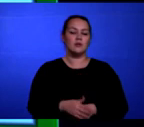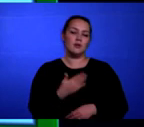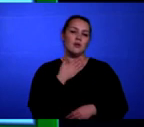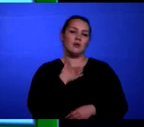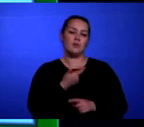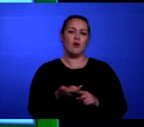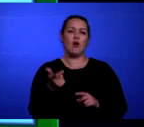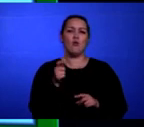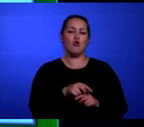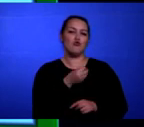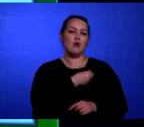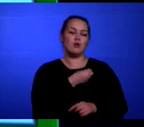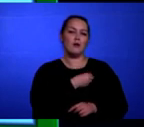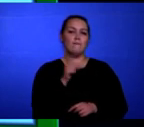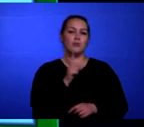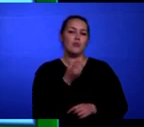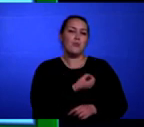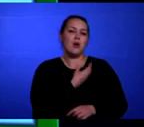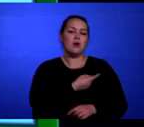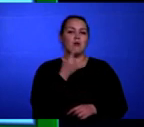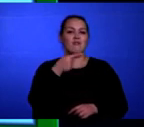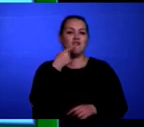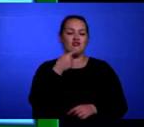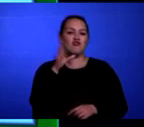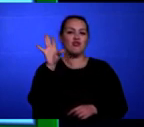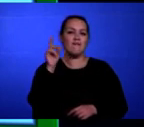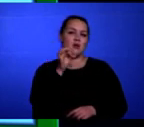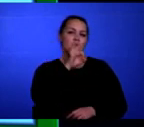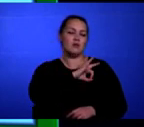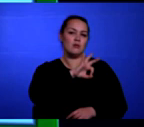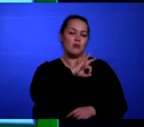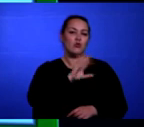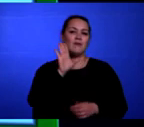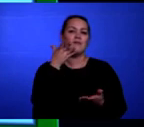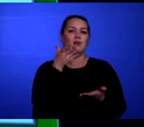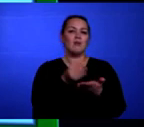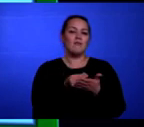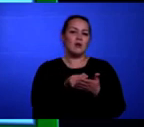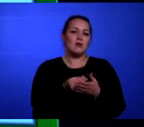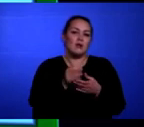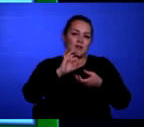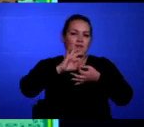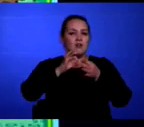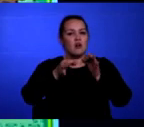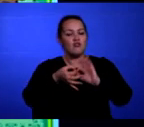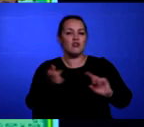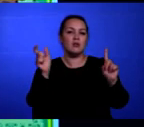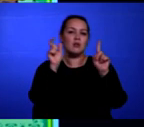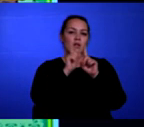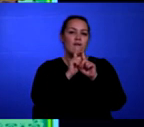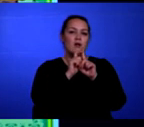хотелось чтобы богатством речи вы пользовались и своих выражениях и словах